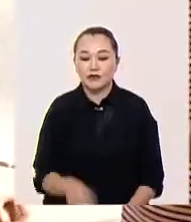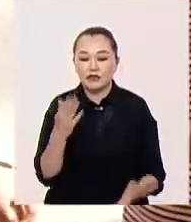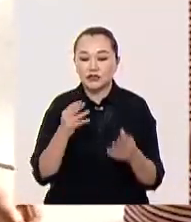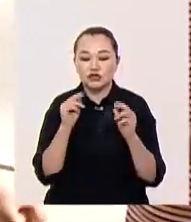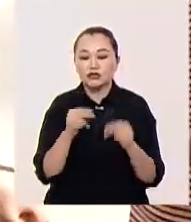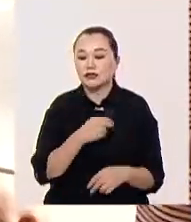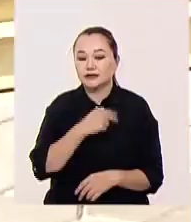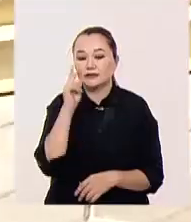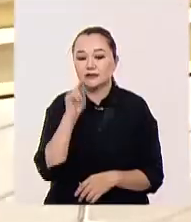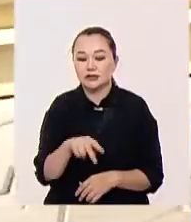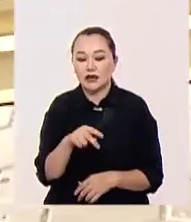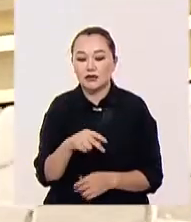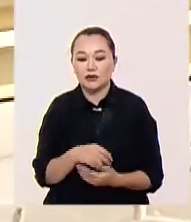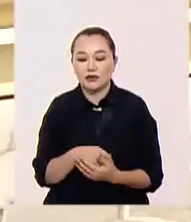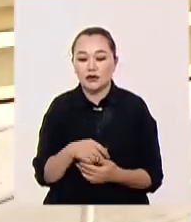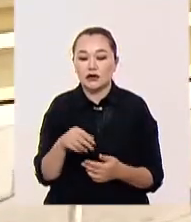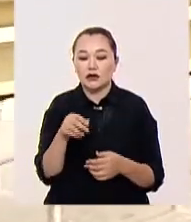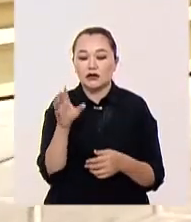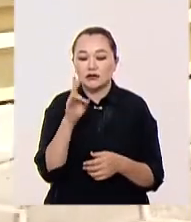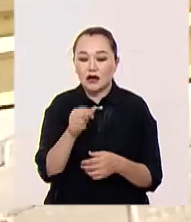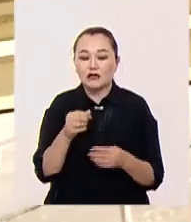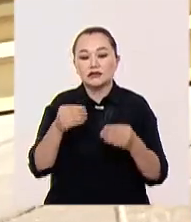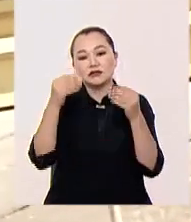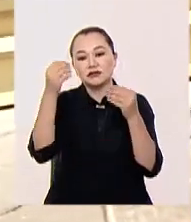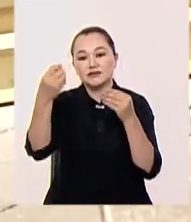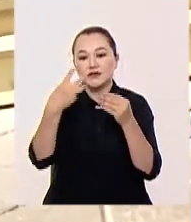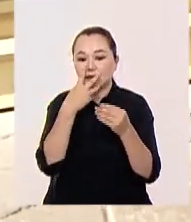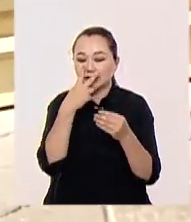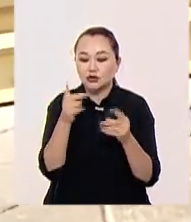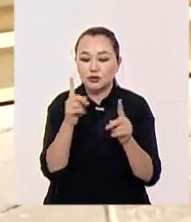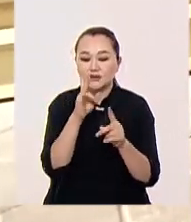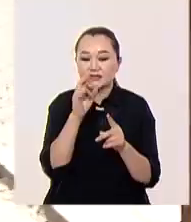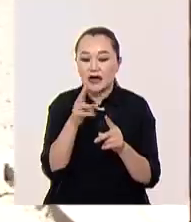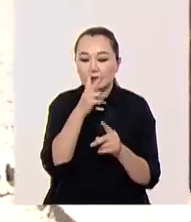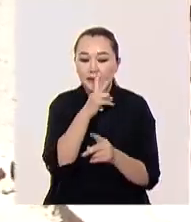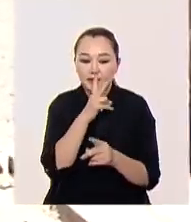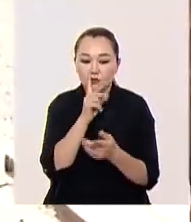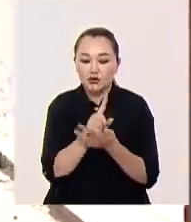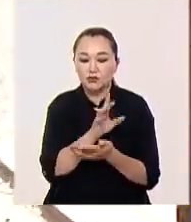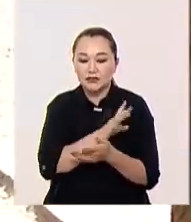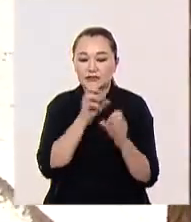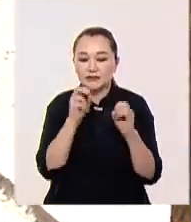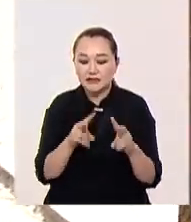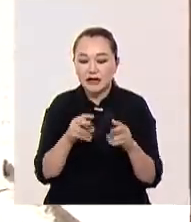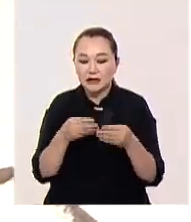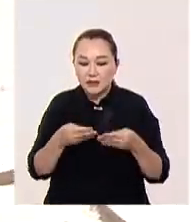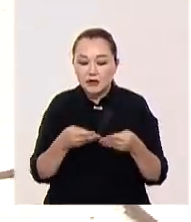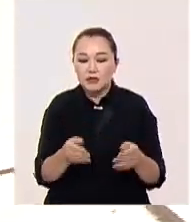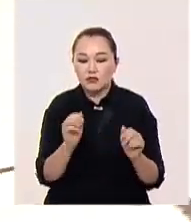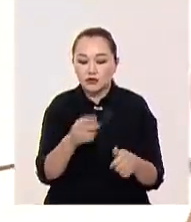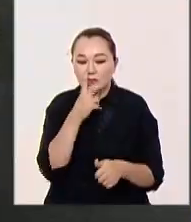не знаю. На свет посмотреть, чтобы водяные знаки были. Ну, вообще есть специальный прибор, через который